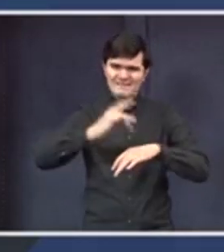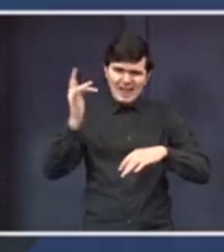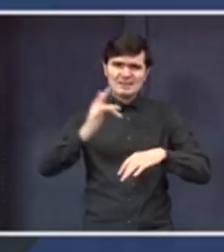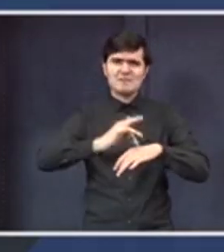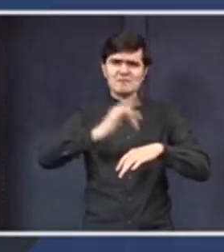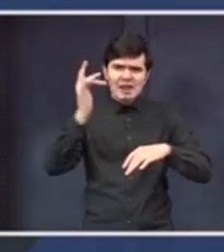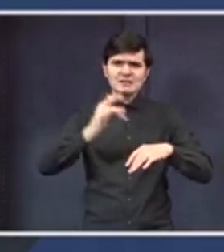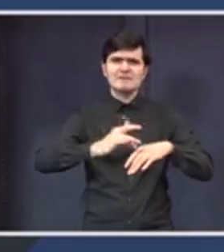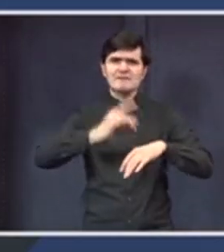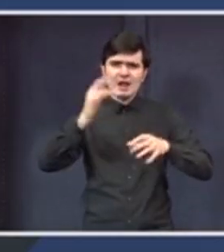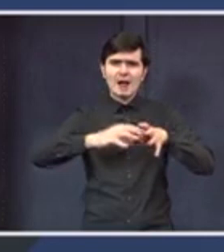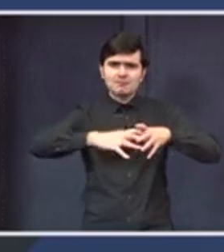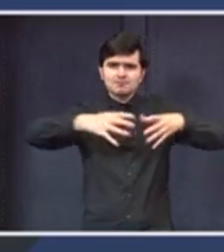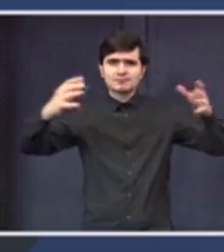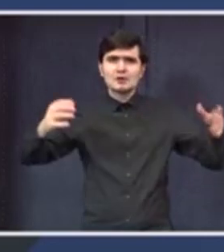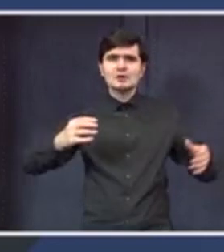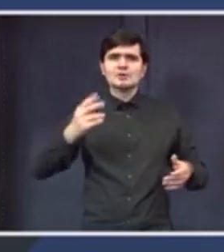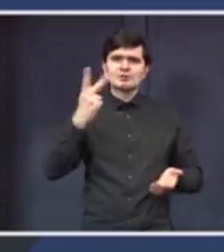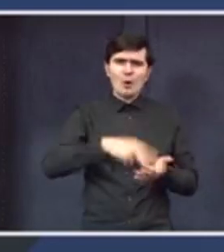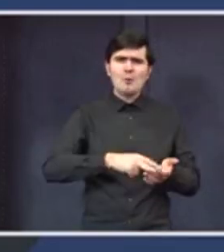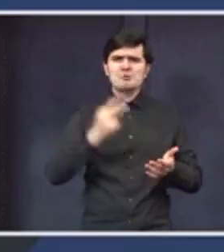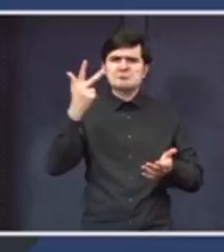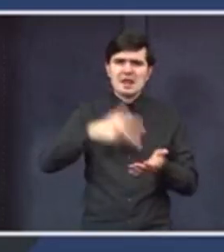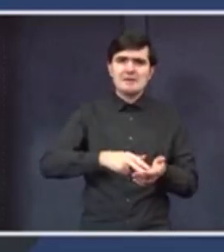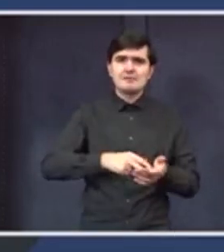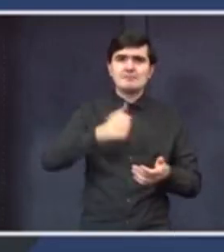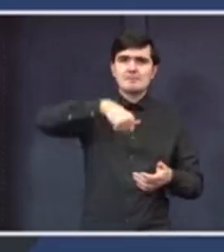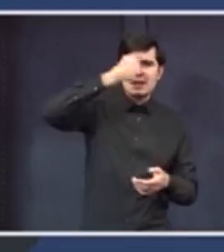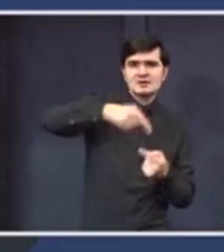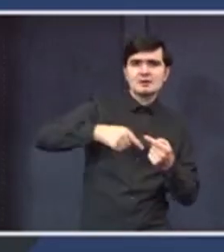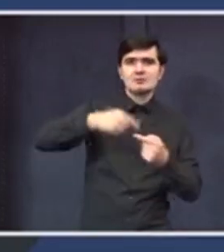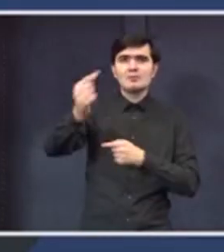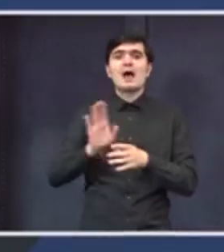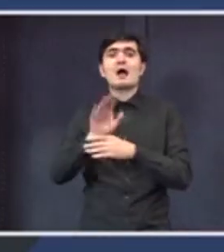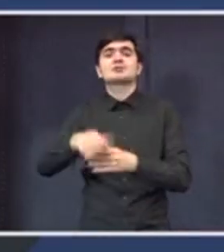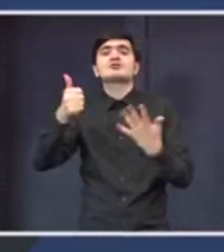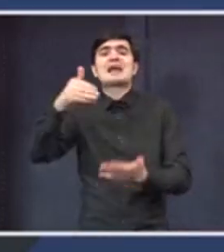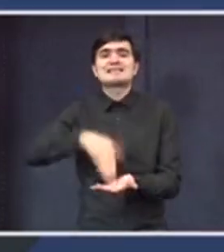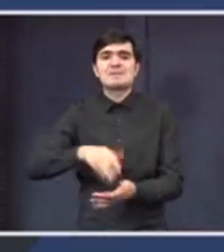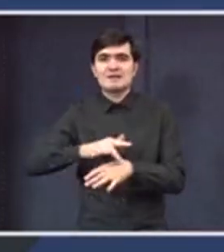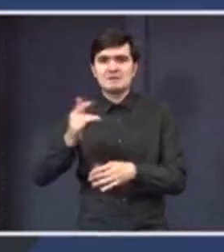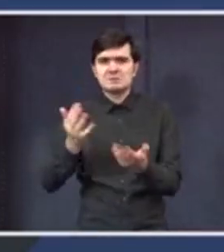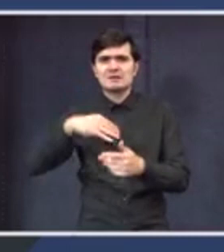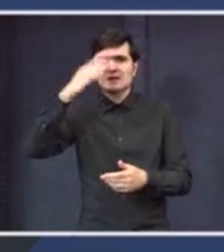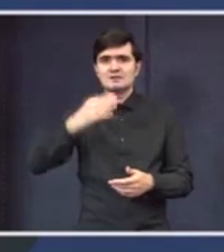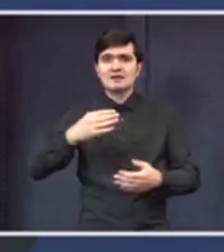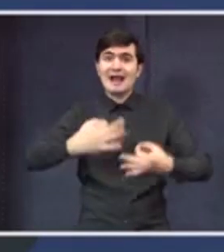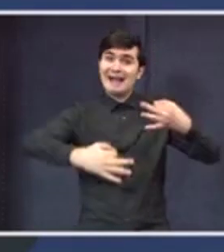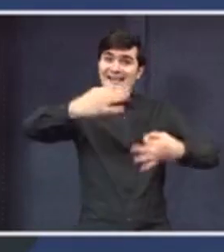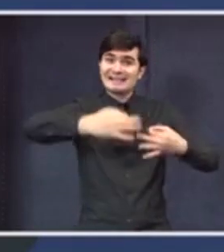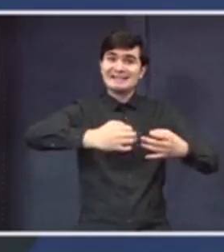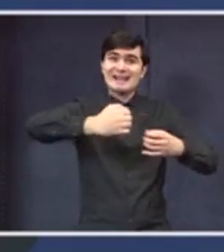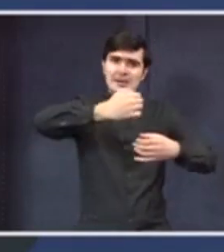răspândirea coronavirusului a crescut de la 2.000 de persoane pe zi, 3.000, la 6.000 în câteva zile. Studiile specialiștilor ne spun